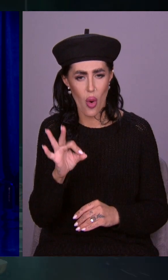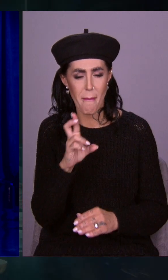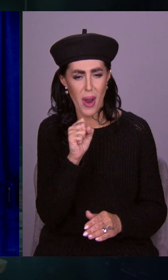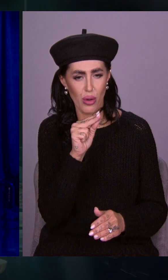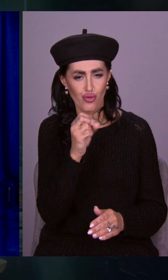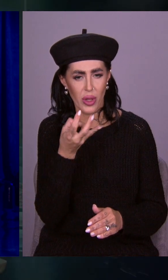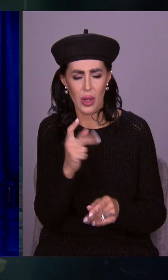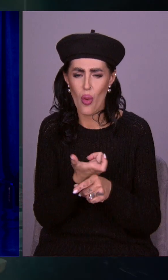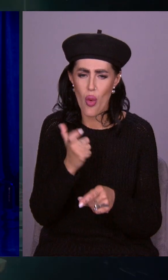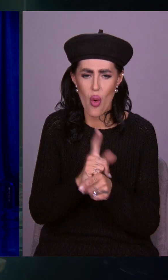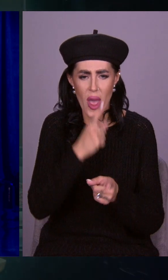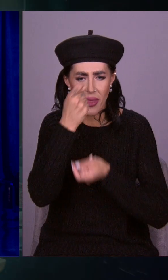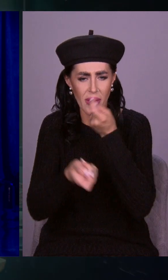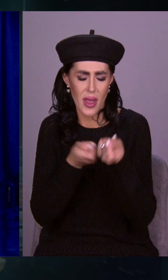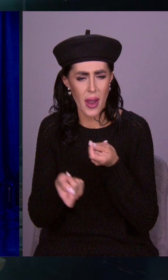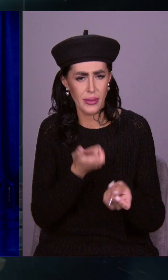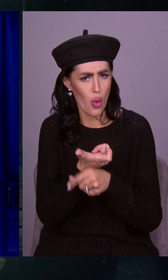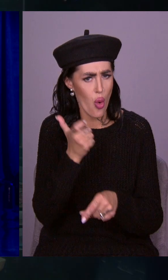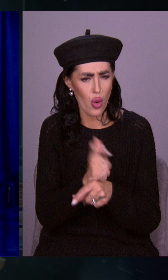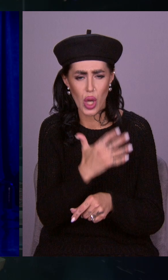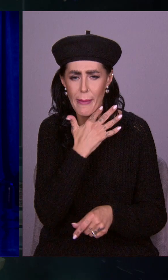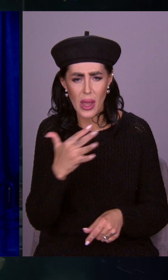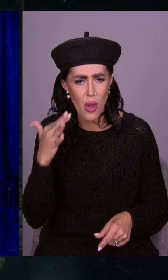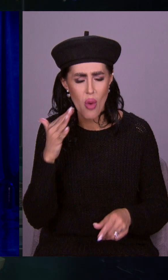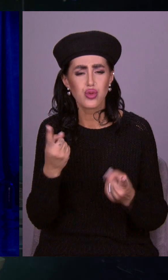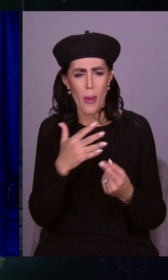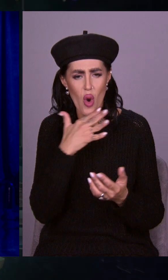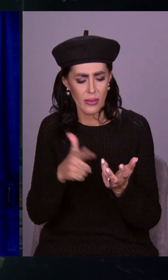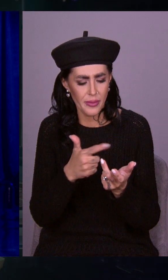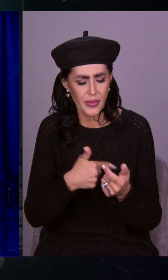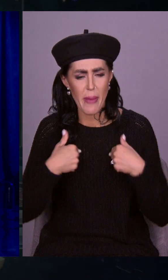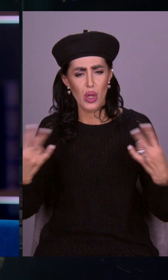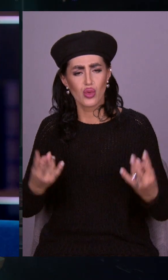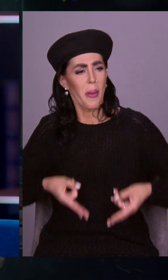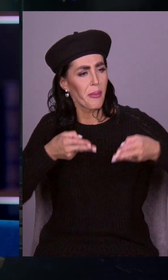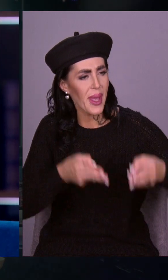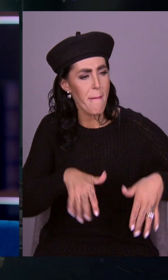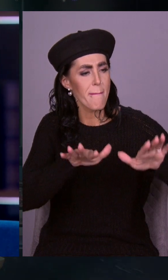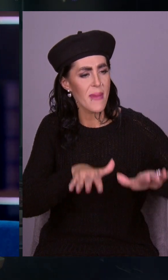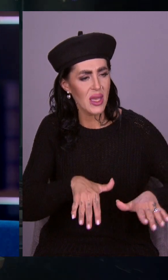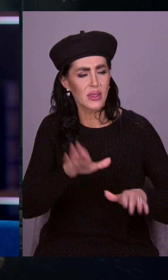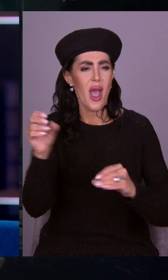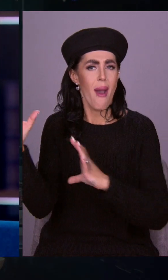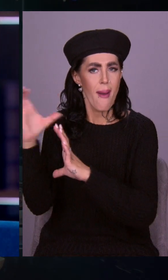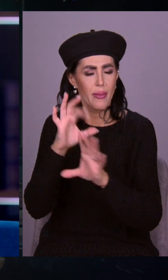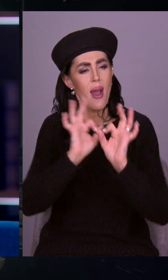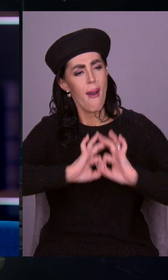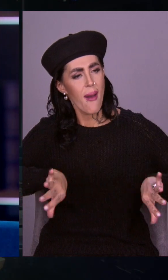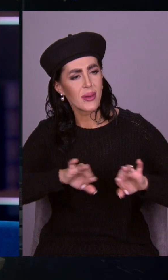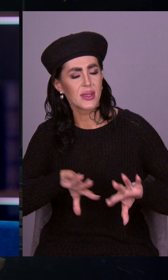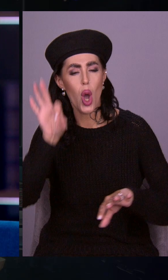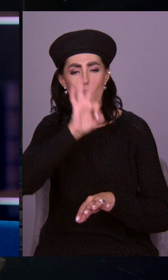виконавчого Євробачення, так, і відвести нас двох на студію, і ми там мали вийти в ефір і сказати. Тобто це про всяк випадок. Слава Богу, що